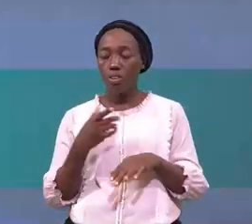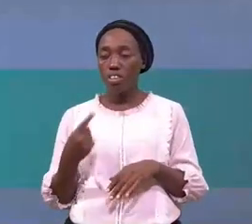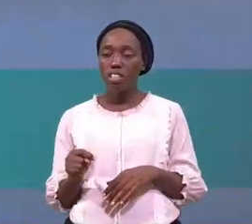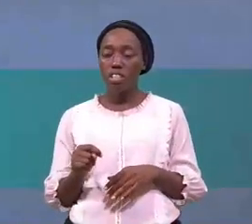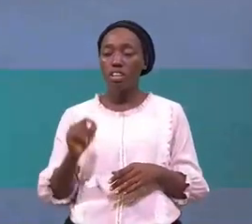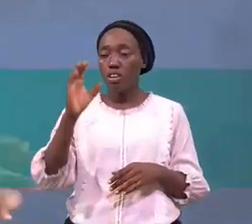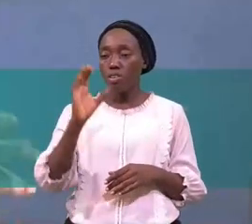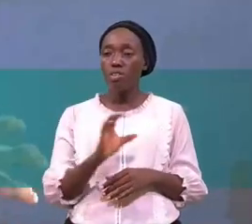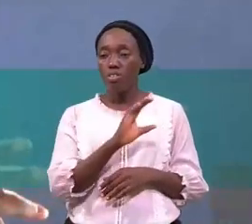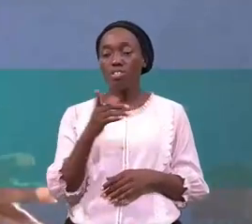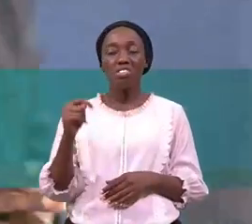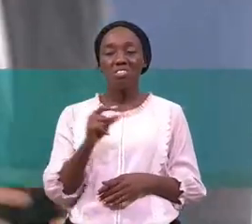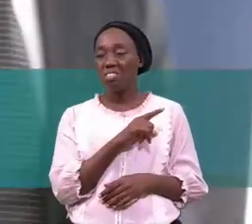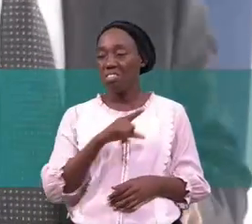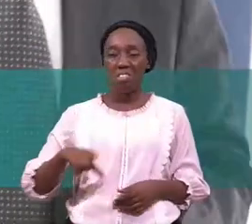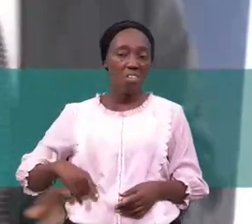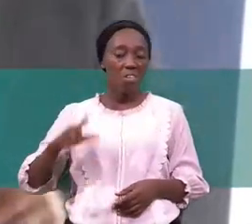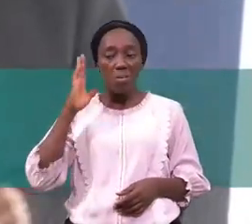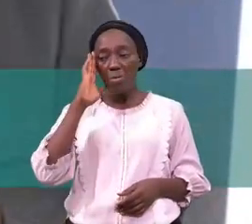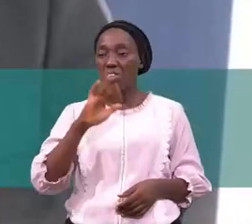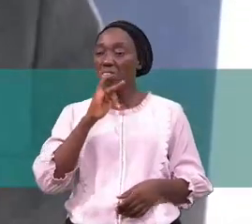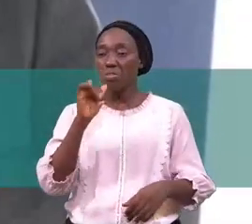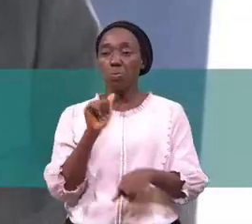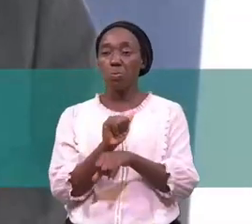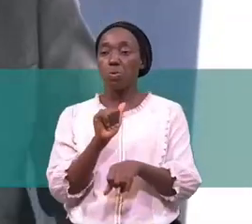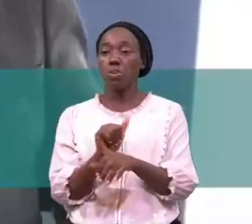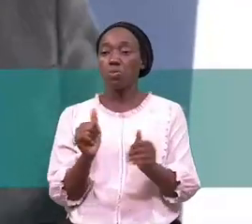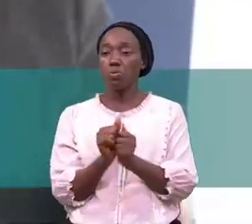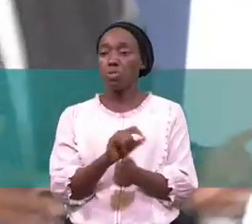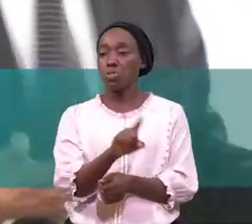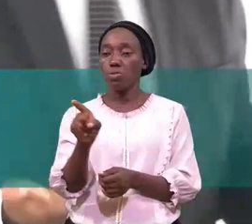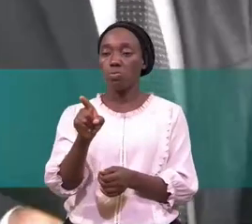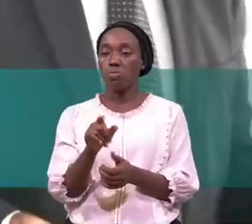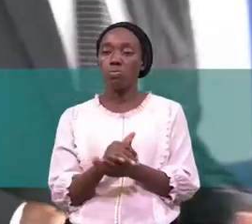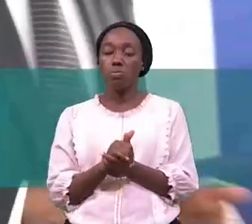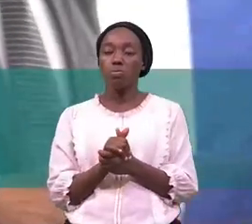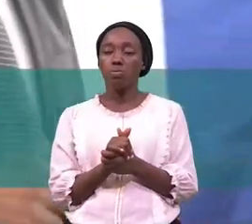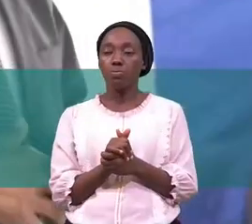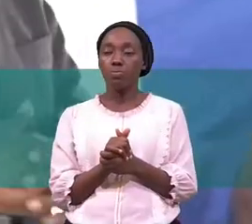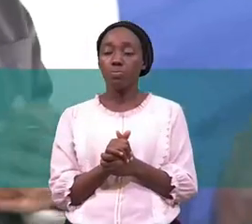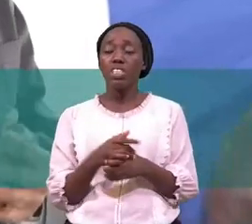Si vous encouragez les pécheurs qui ont crucifié, dont les péchés ont crucifié Christ, il ne va pas travailler avec vous.